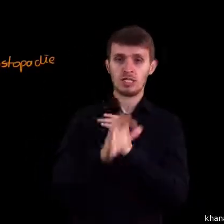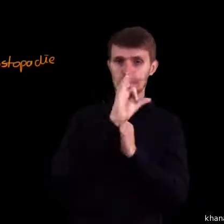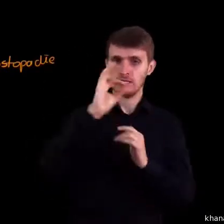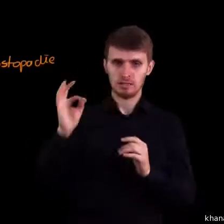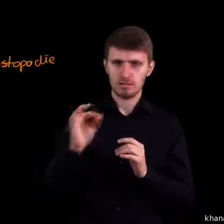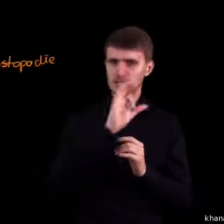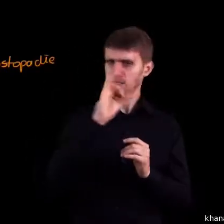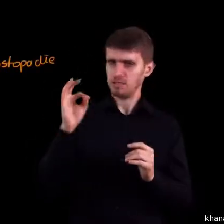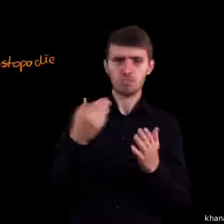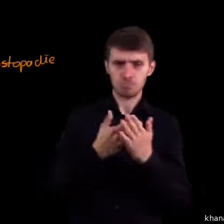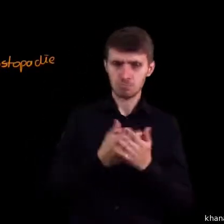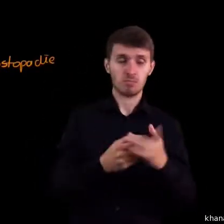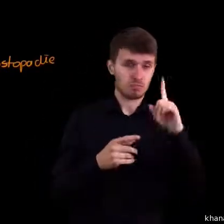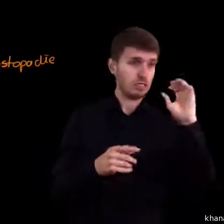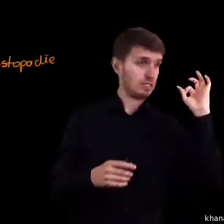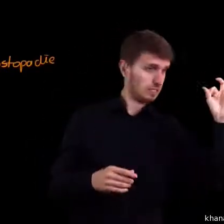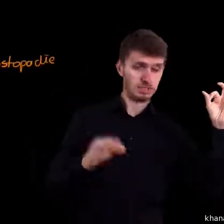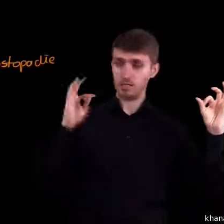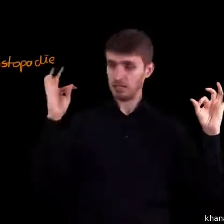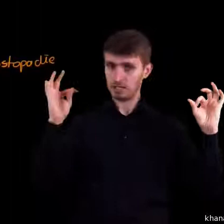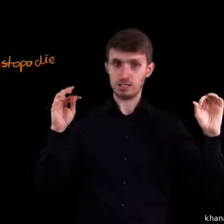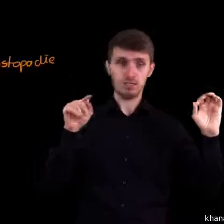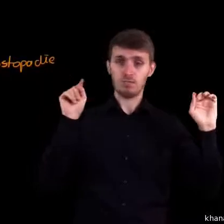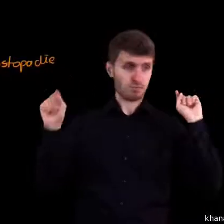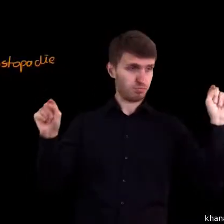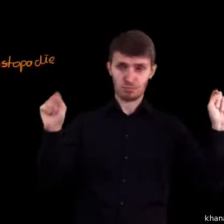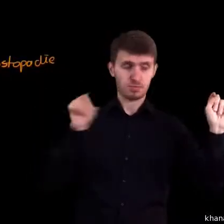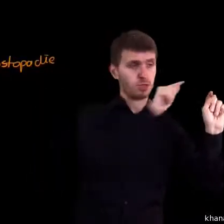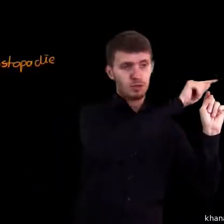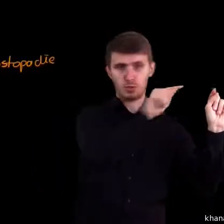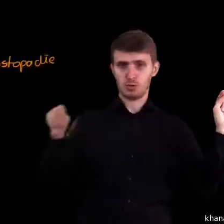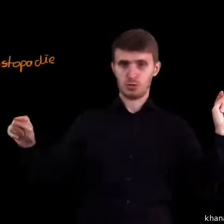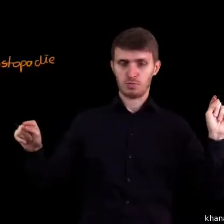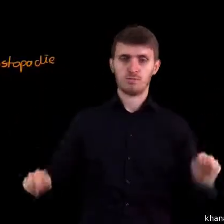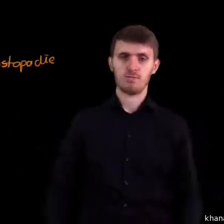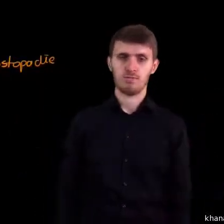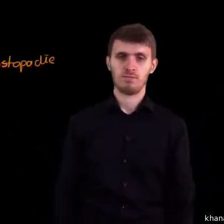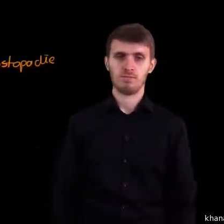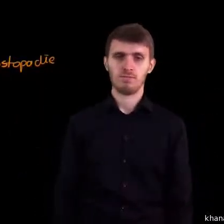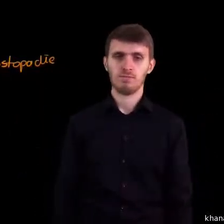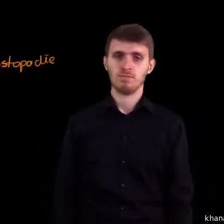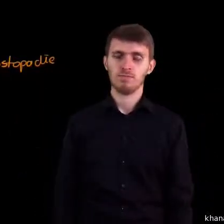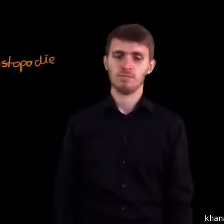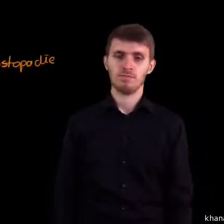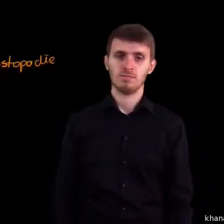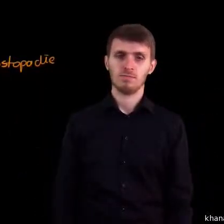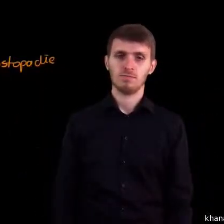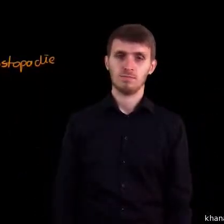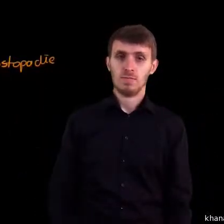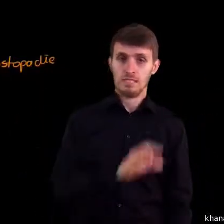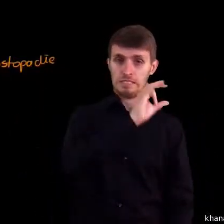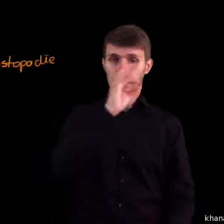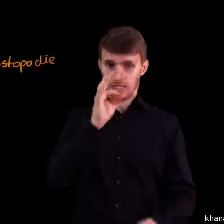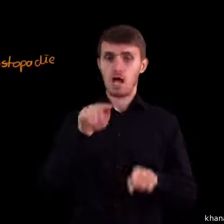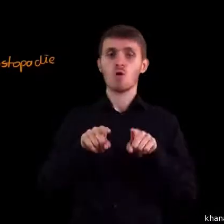prosta ST, ST, dlatego że przechodzi przez punkty S i T. Prosta ST jest równoległa